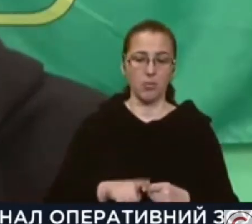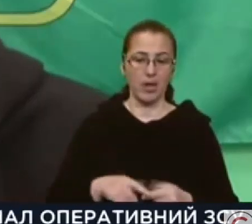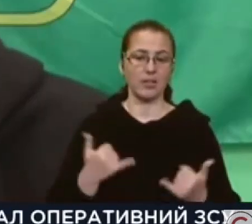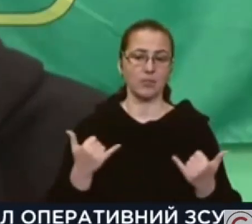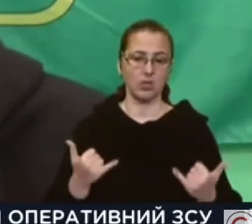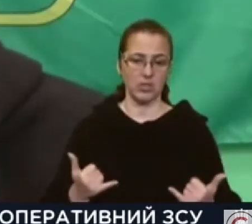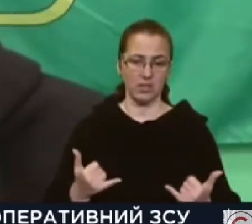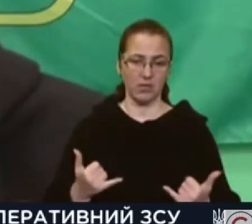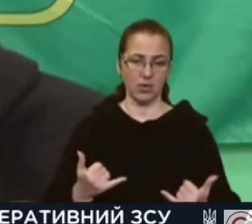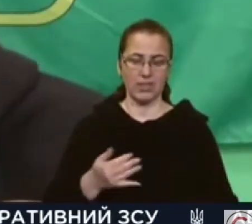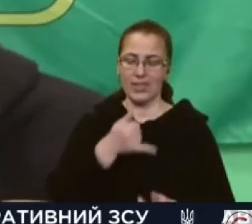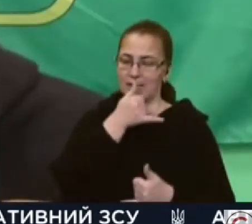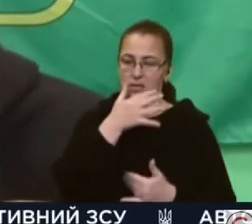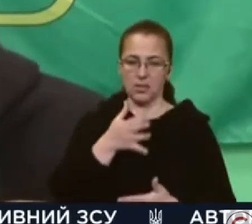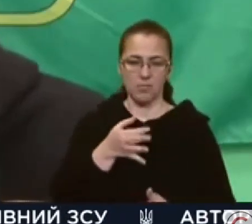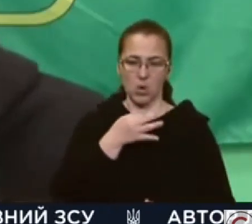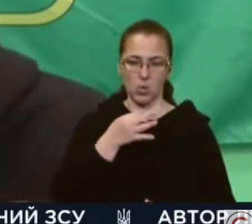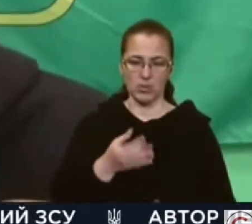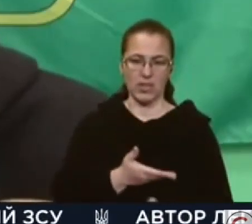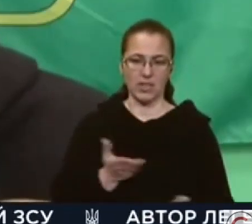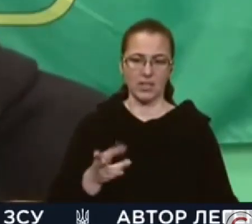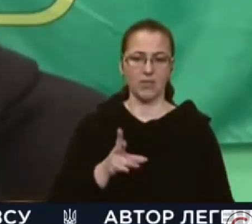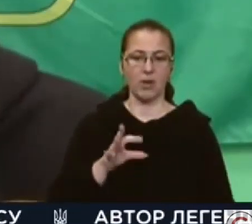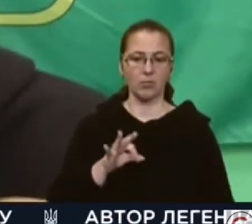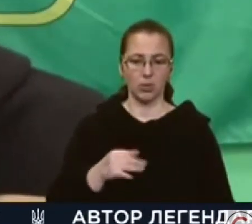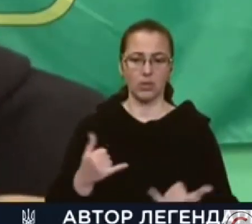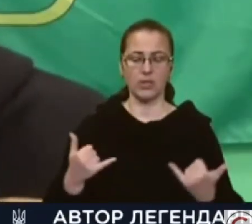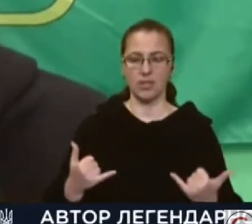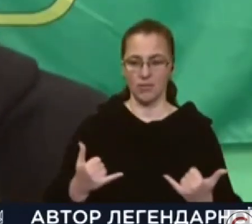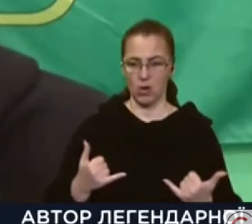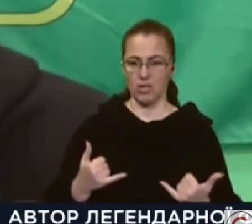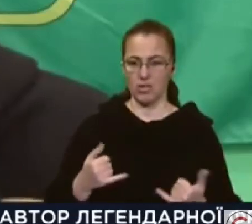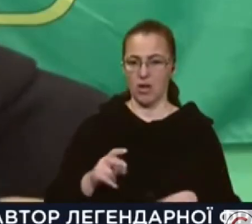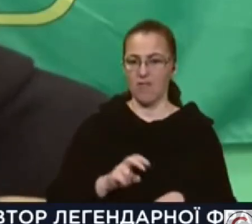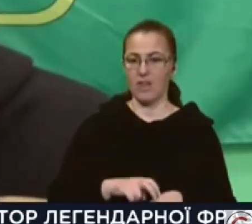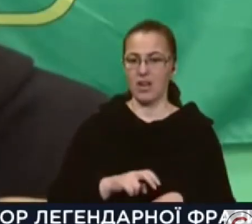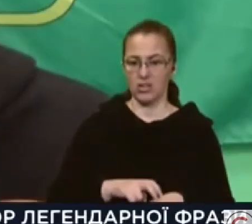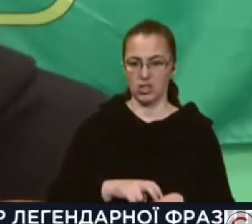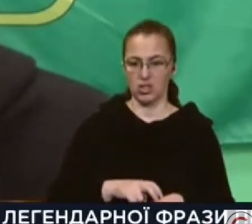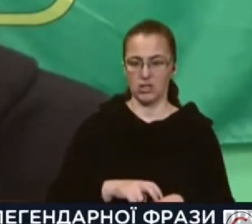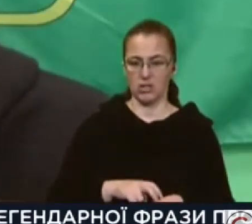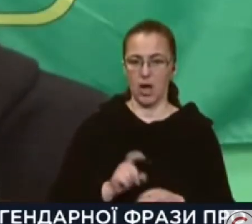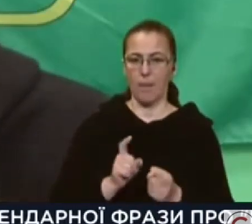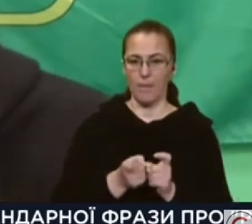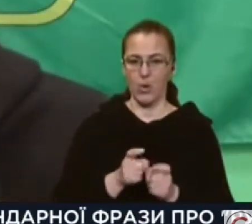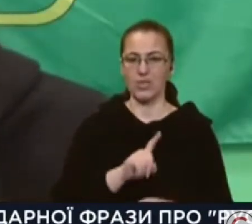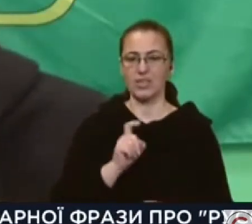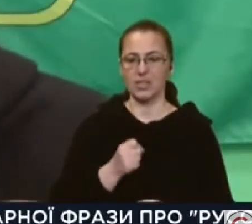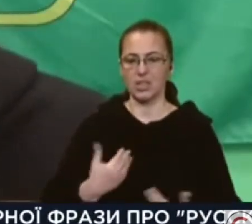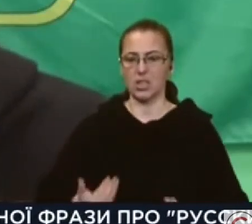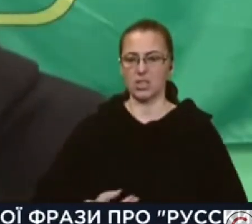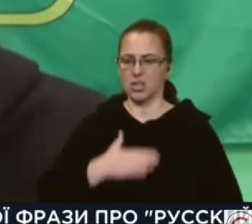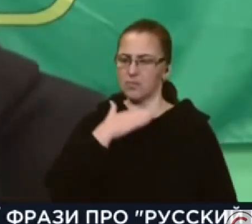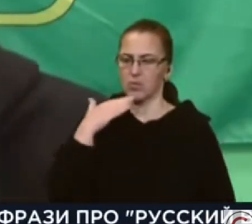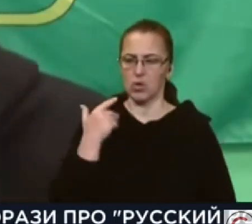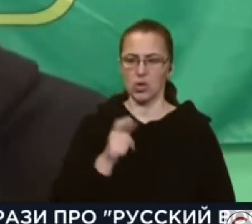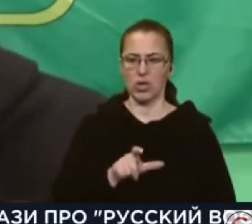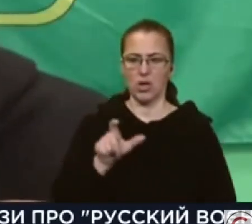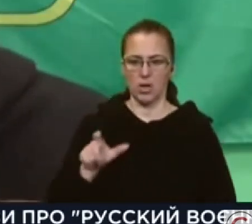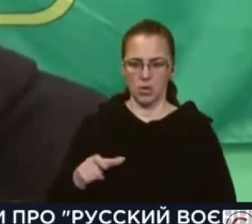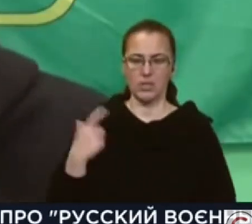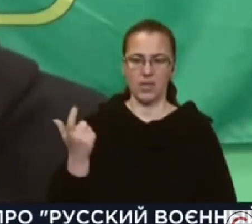сегодня, не могу сказать вам, но сегодня врачи борются за жизнь многих людей,